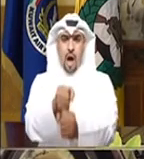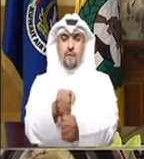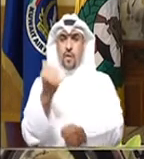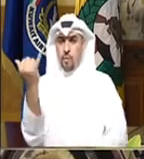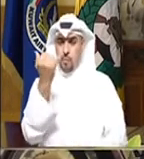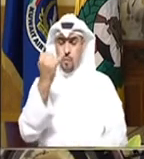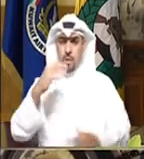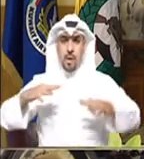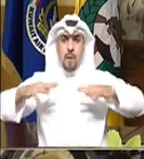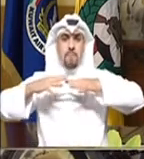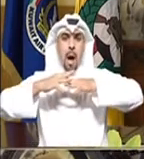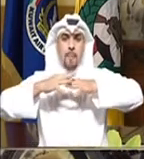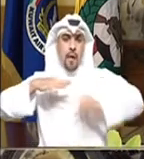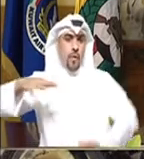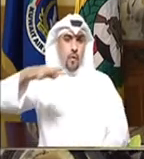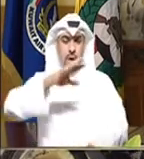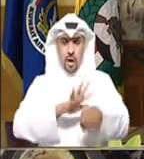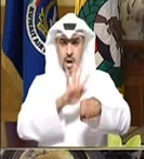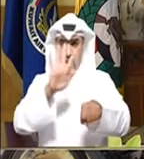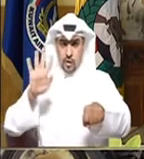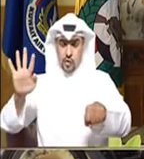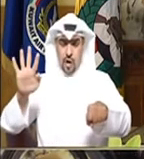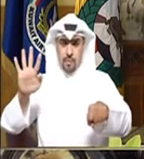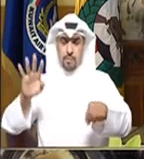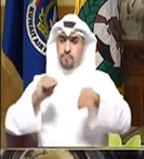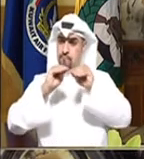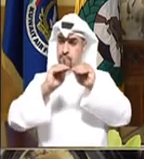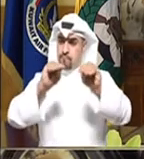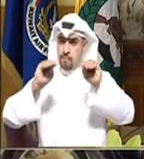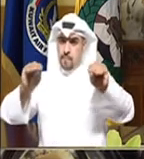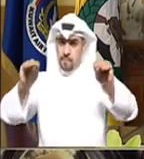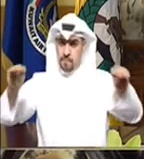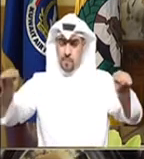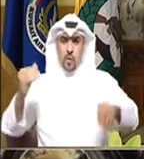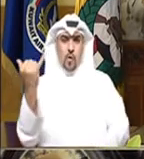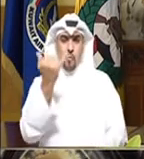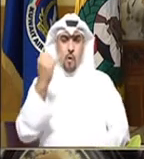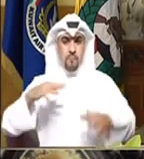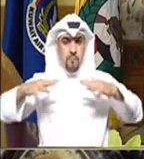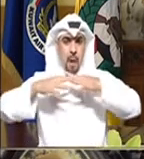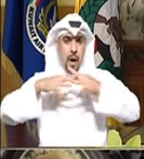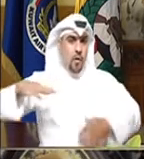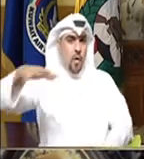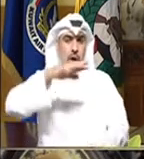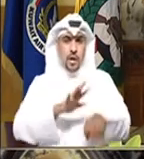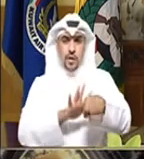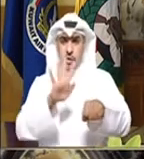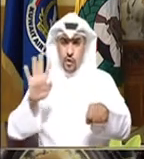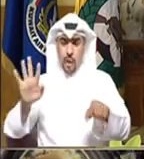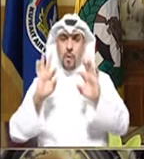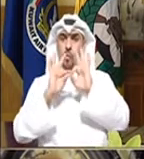بتعزيز الروح الوطنية وإشاعة أواصر المحبة والتواد بين أفراد